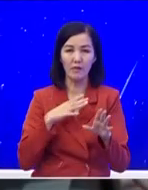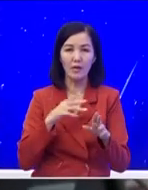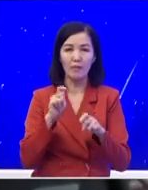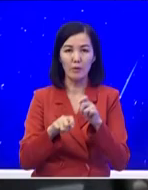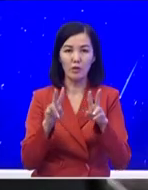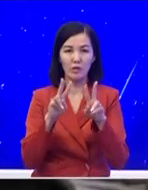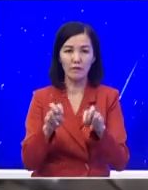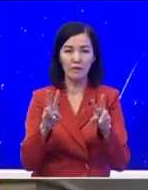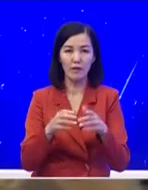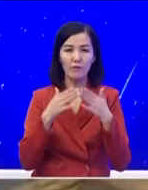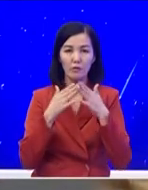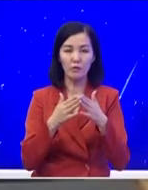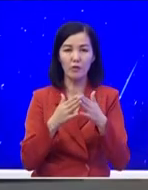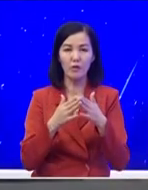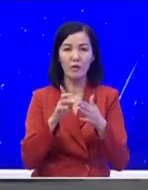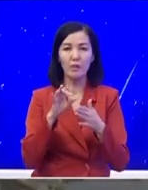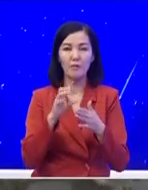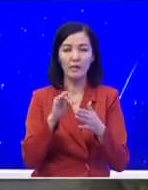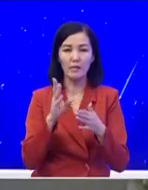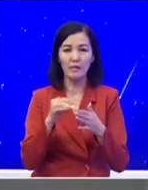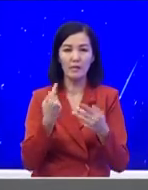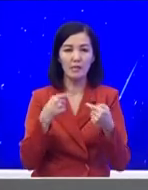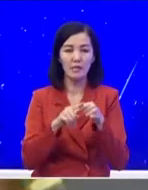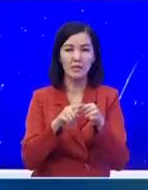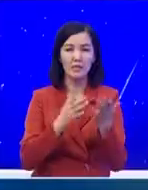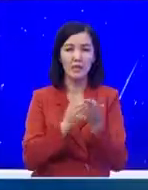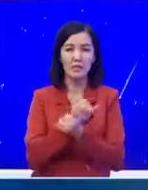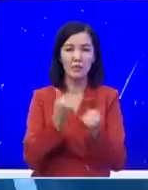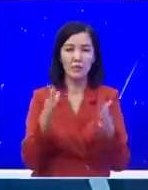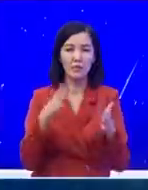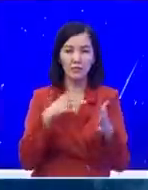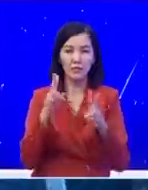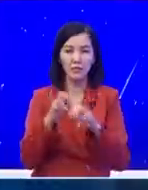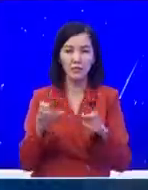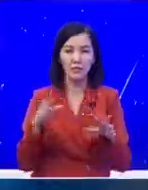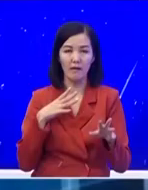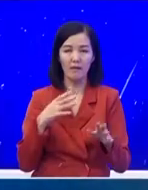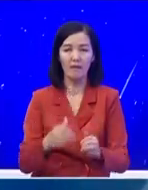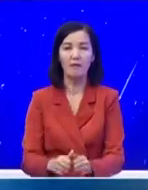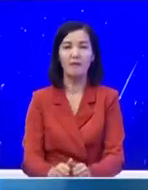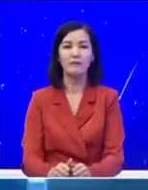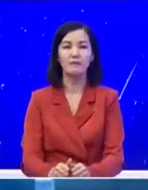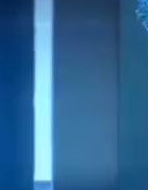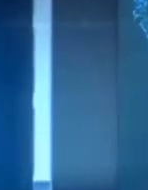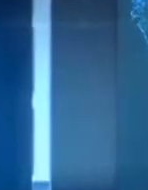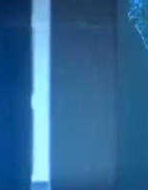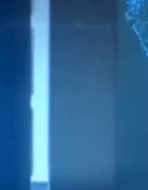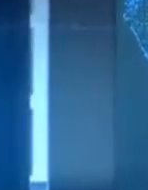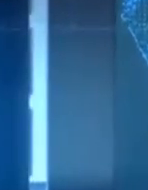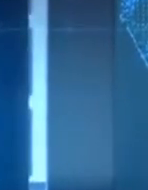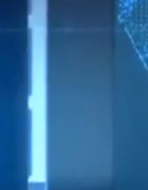выясняются. Судно проходило на базе в Сан-Диего плановое техническое обслуживание. Обзор зарубежных новостей подготовил Дамир Анитов по